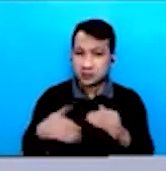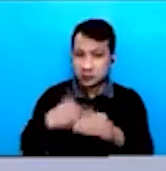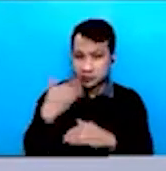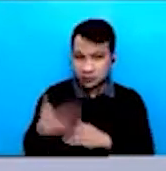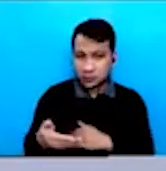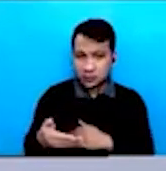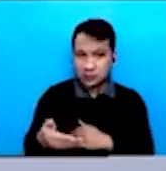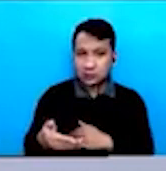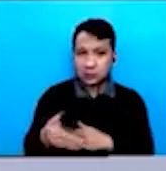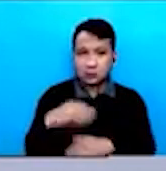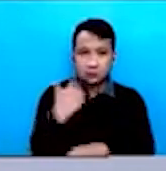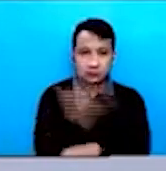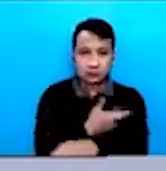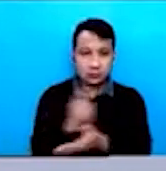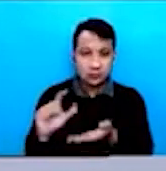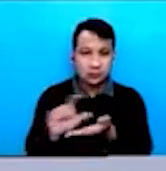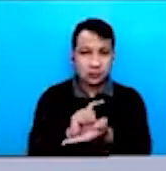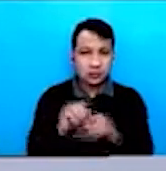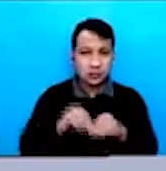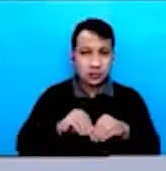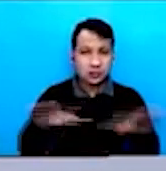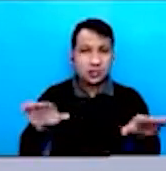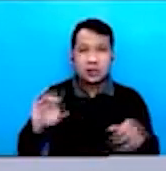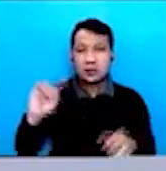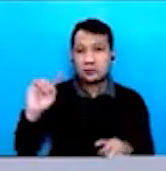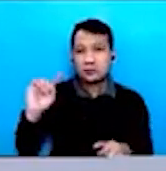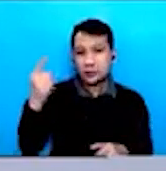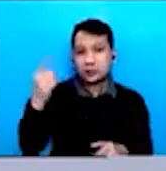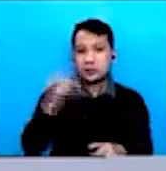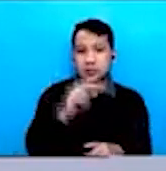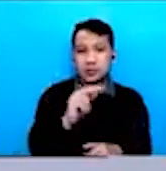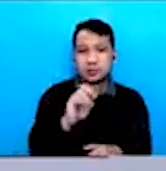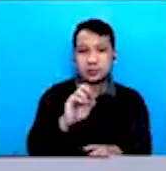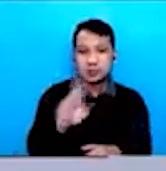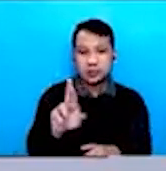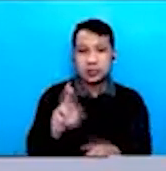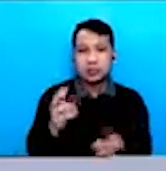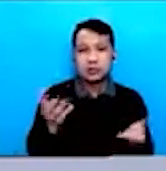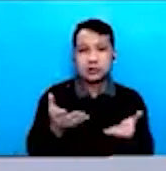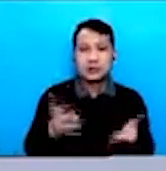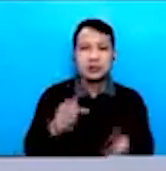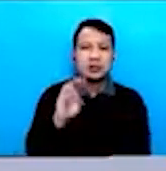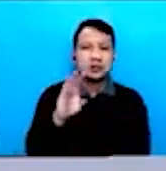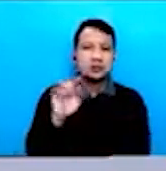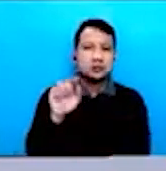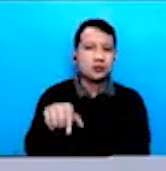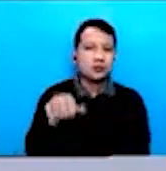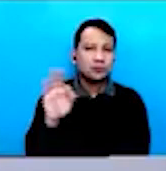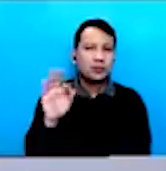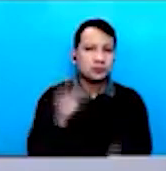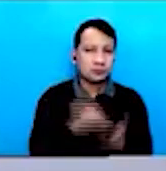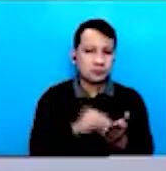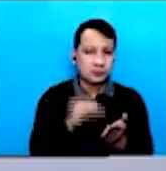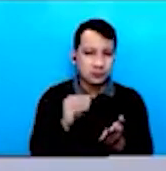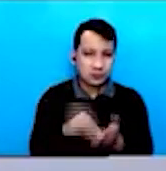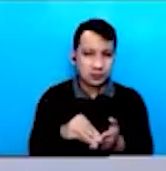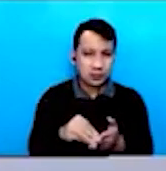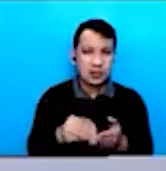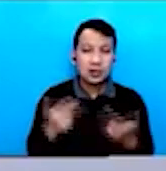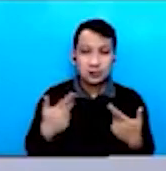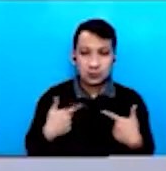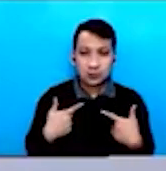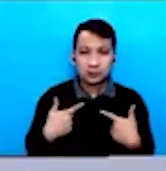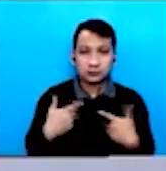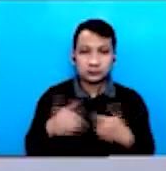doses administered, nangunguna pa rin ang Metro Manila na nasa 16.9 million na po. Ang mga sunod na